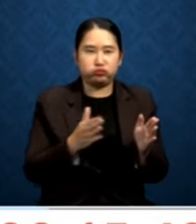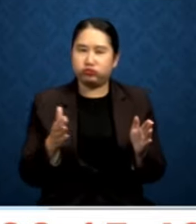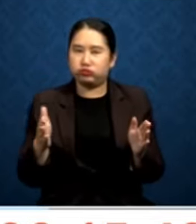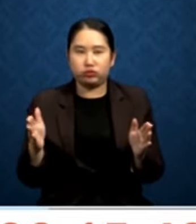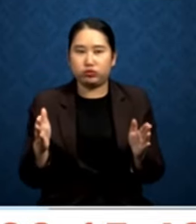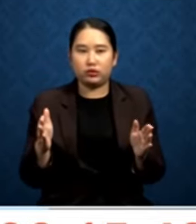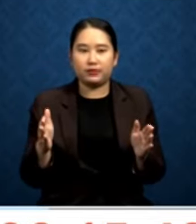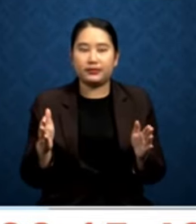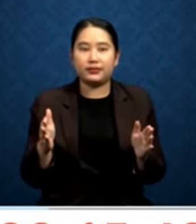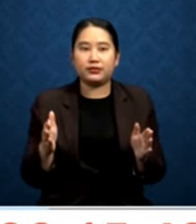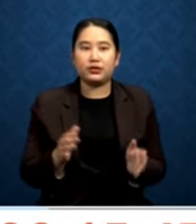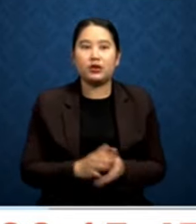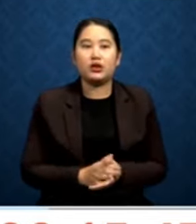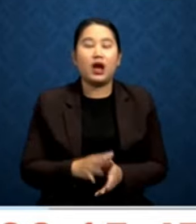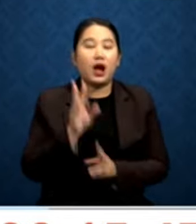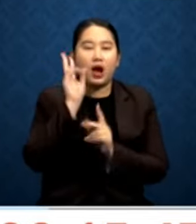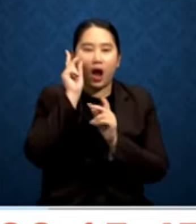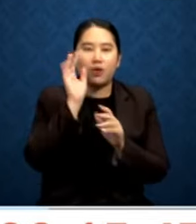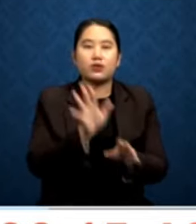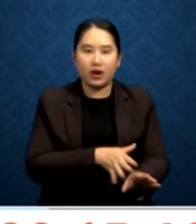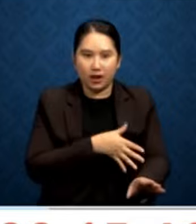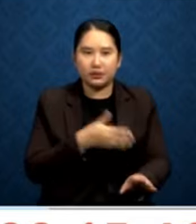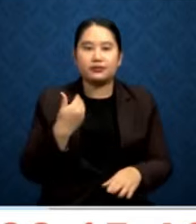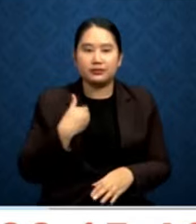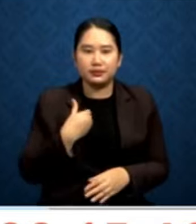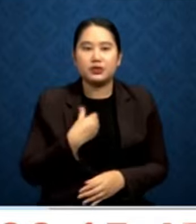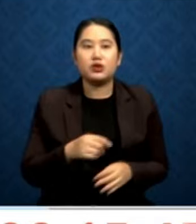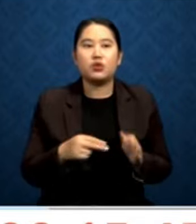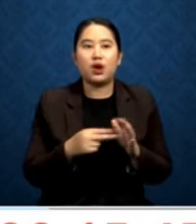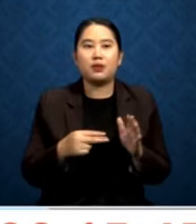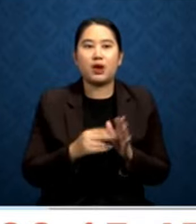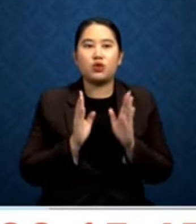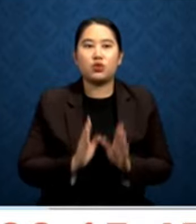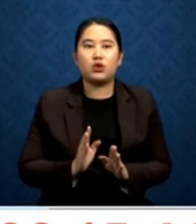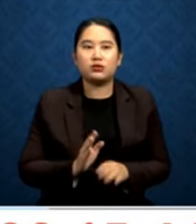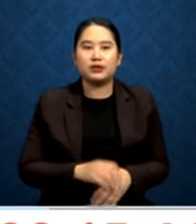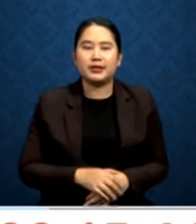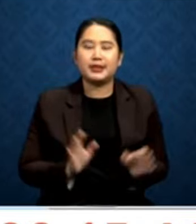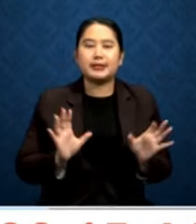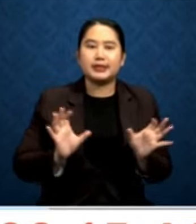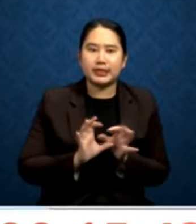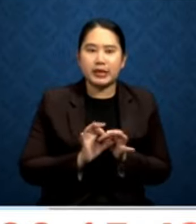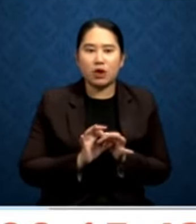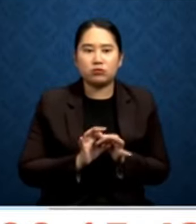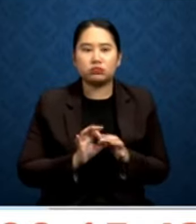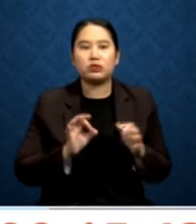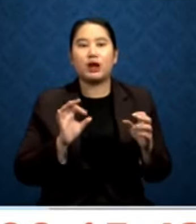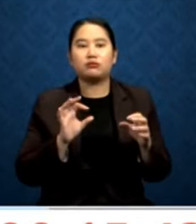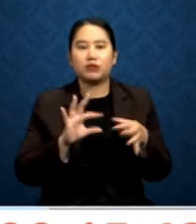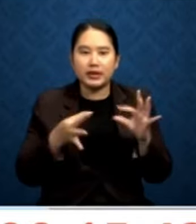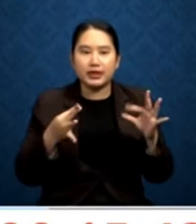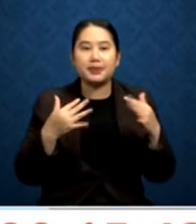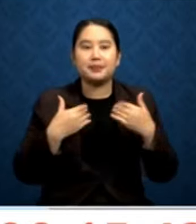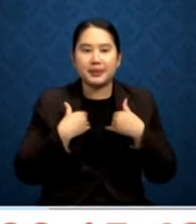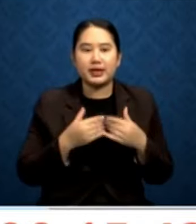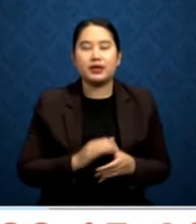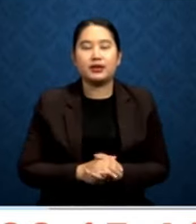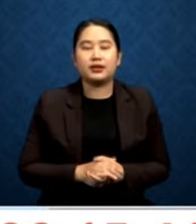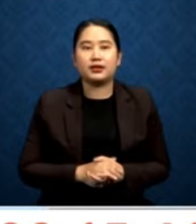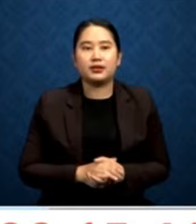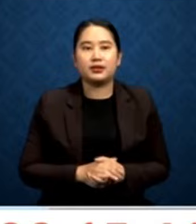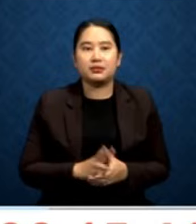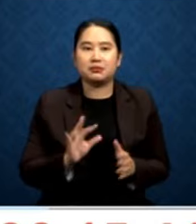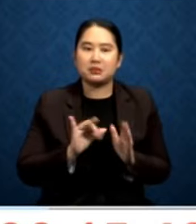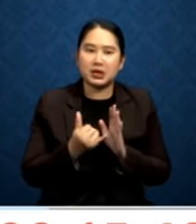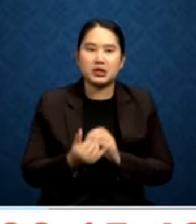มีคำมาตลอดเลยว่ามีผู้มีสักษมีสีมาเกี่ยวข้องตลอดแม้ชม้อยอาจจะเป็นสี